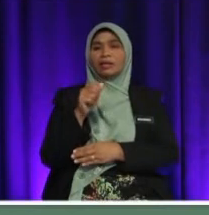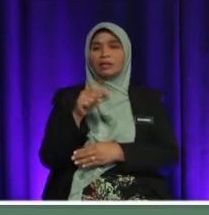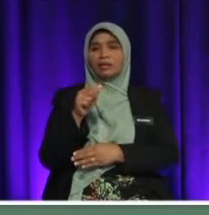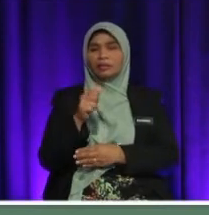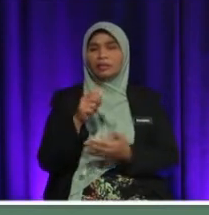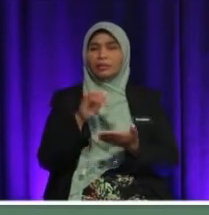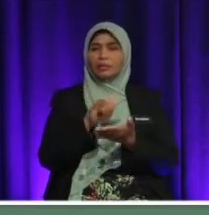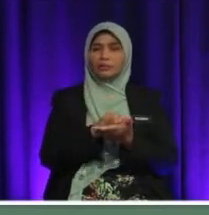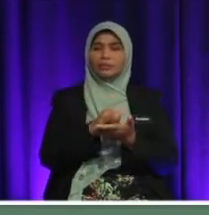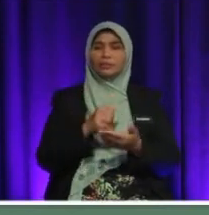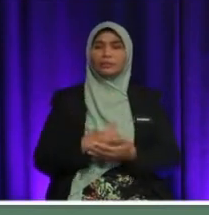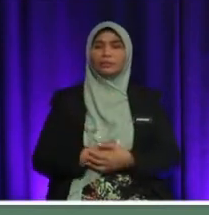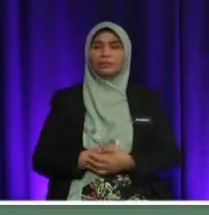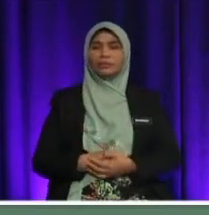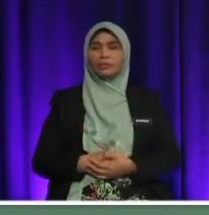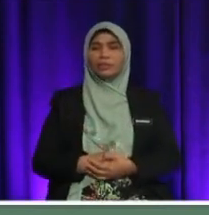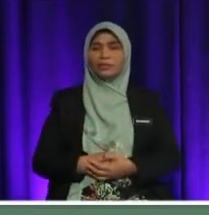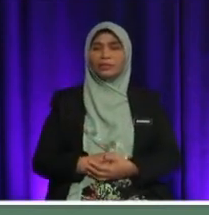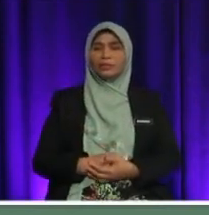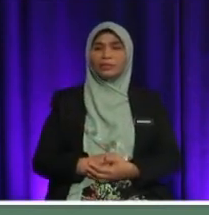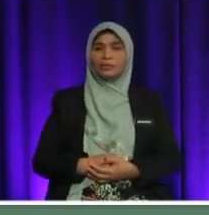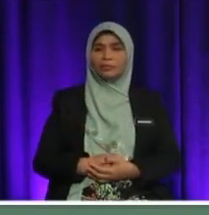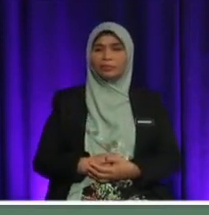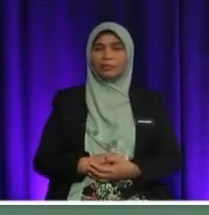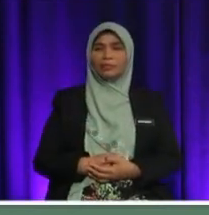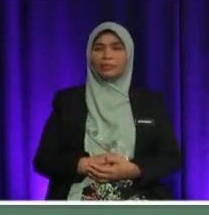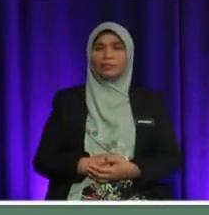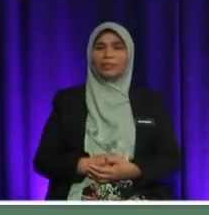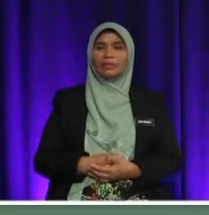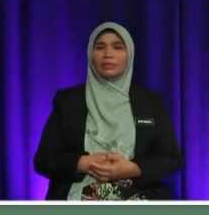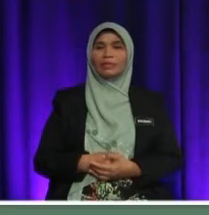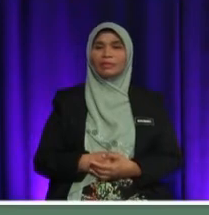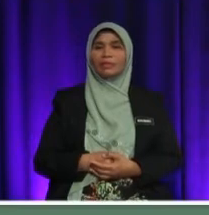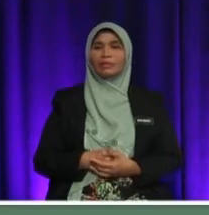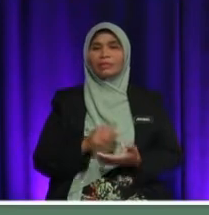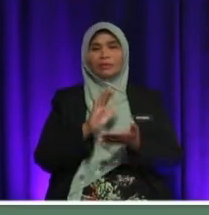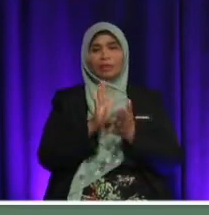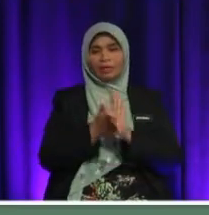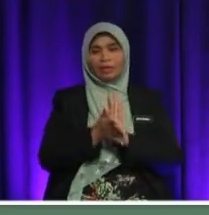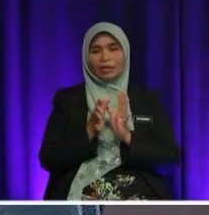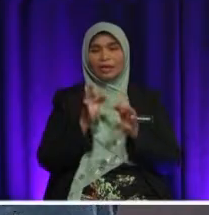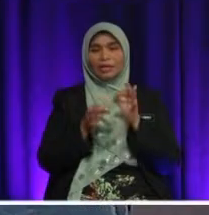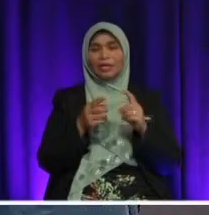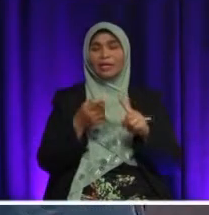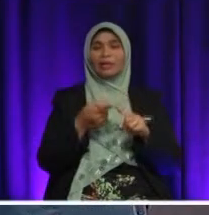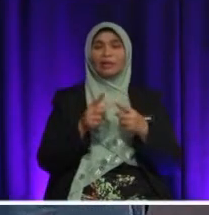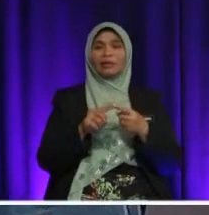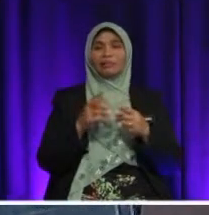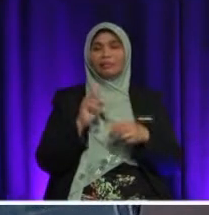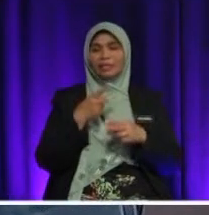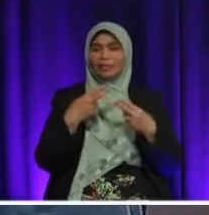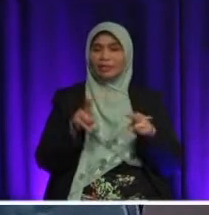penting kan semangat setiakawan ke physical kau hilang dicari-cari bingung teknik hari kalau kita sekitar mencegah sangat Setia